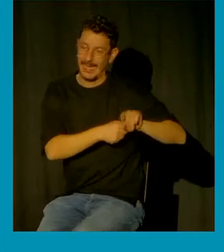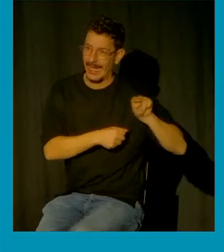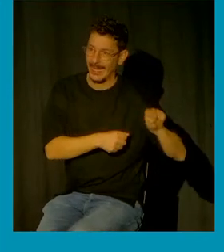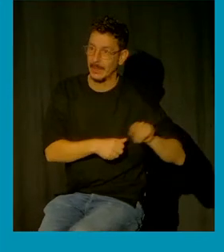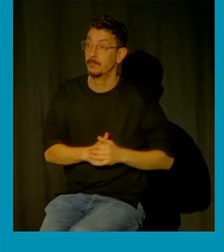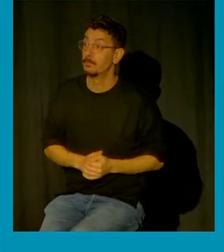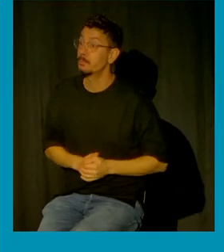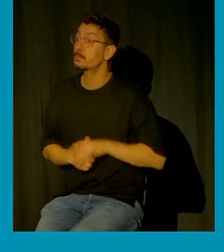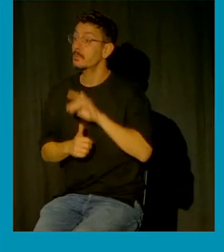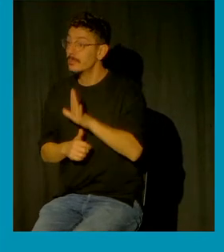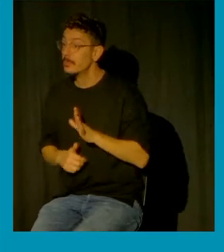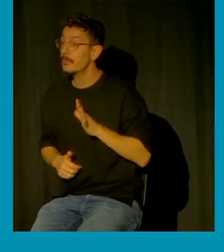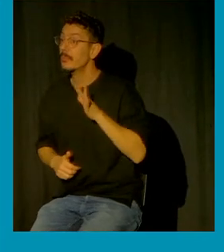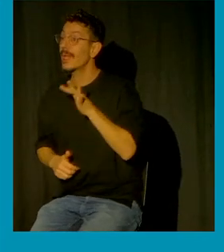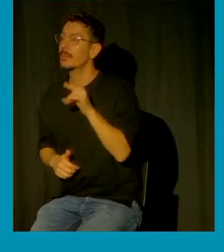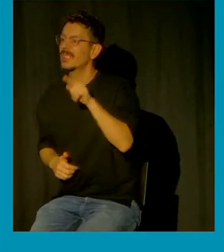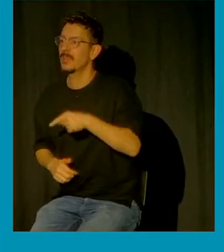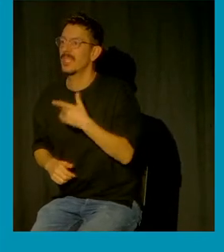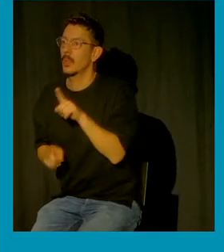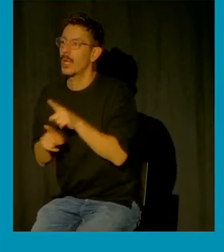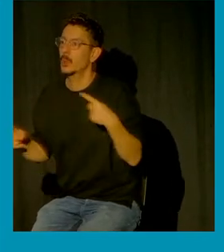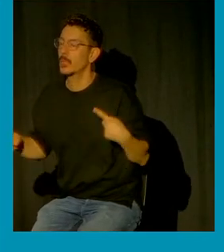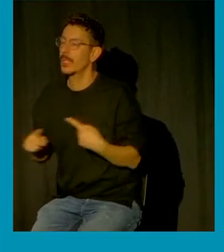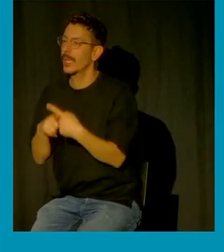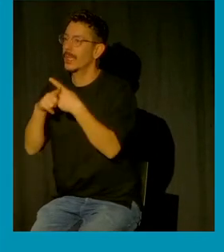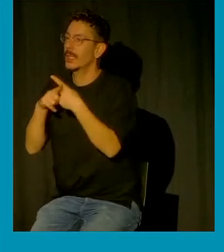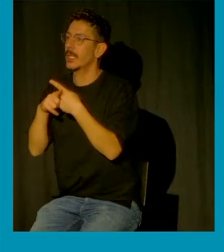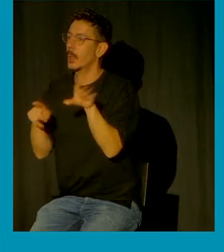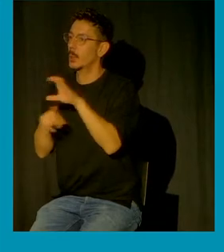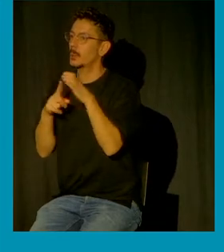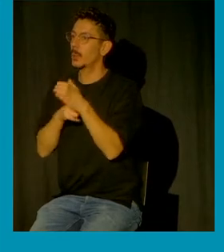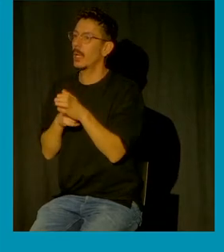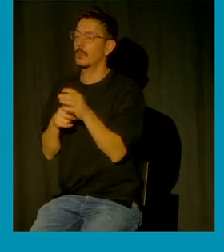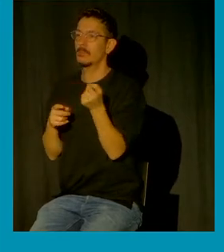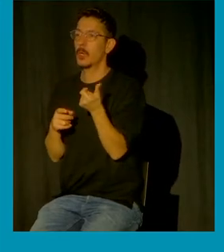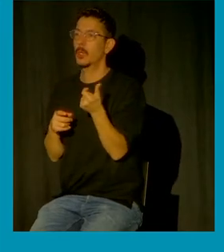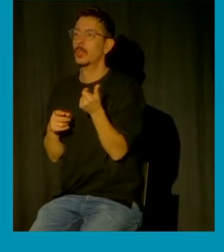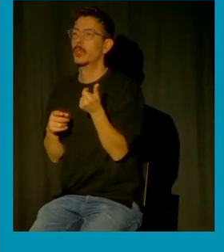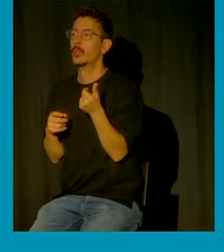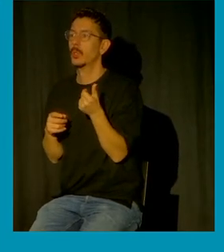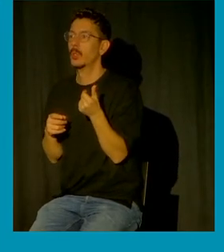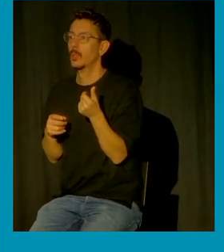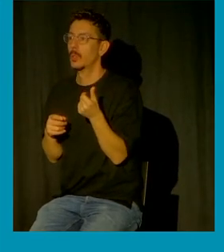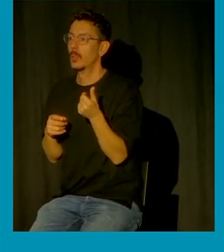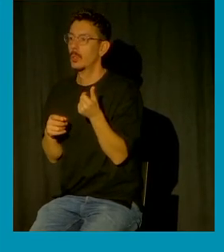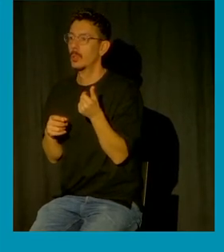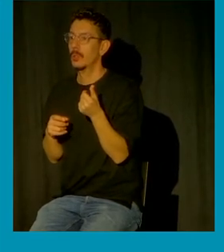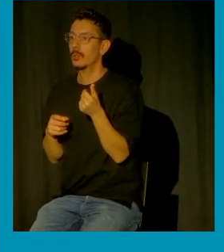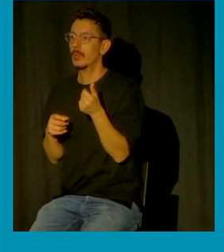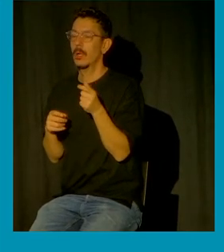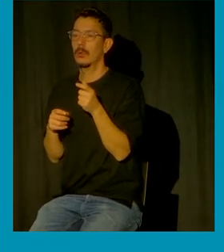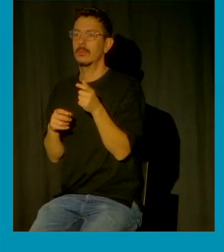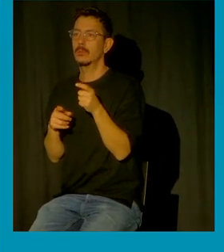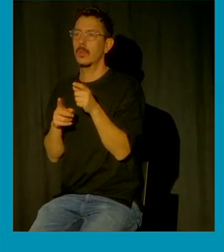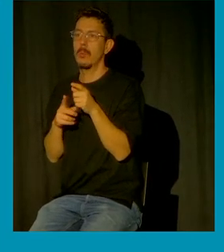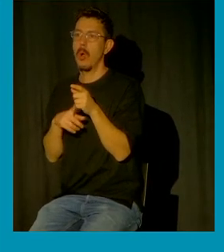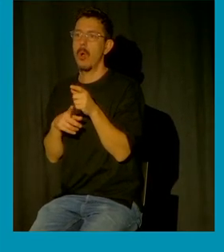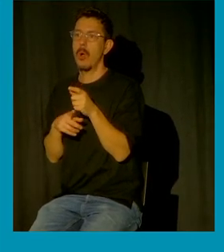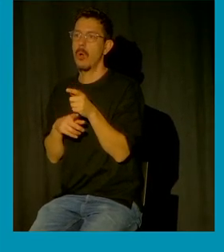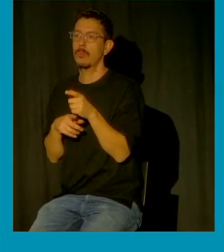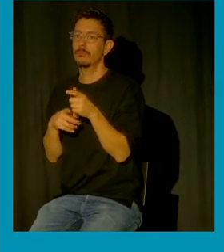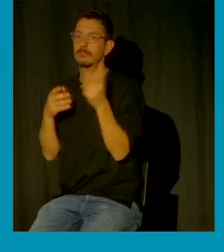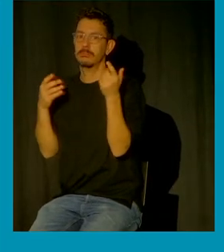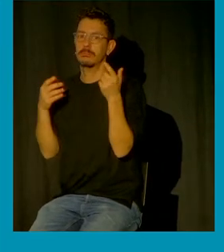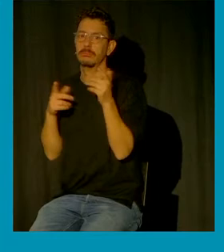en diferents institucions de plantejaments desacomplexadament feministes que ens fem de caixa de ressonància